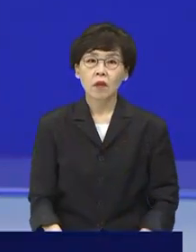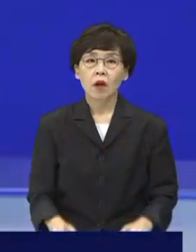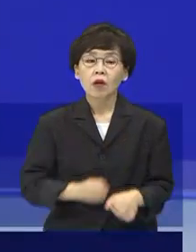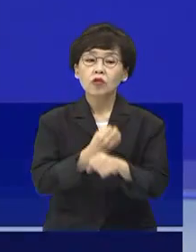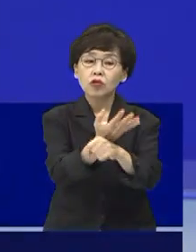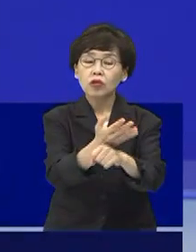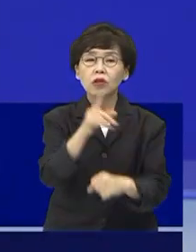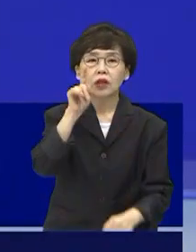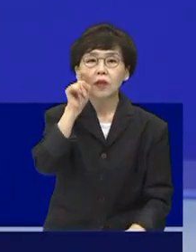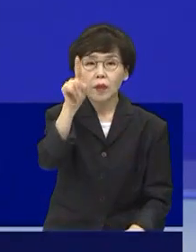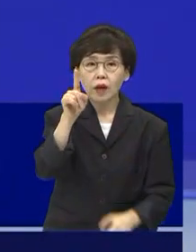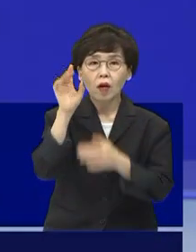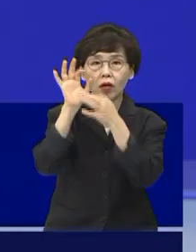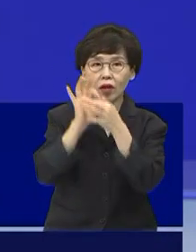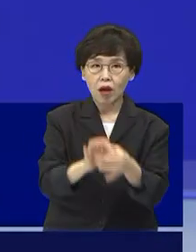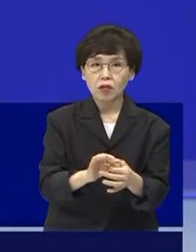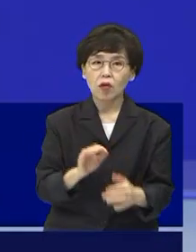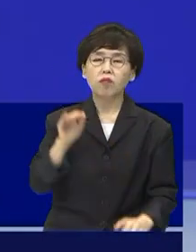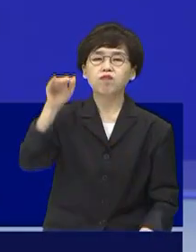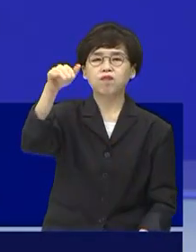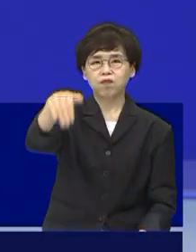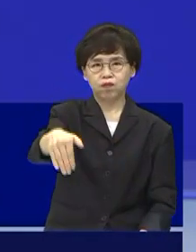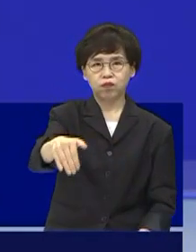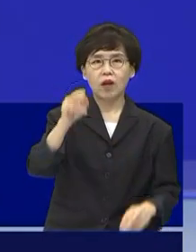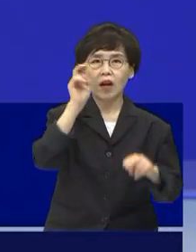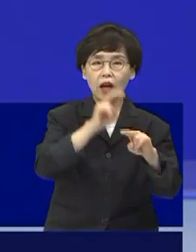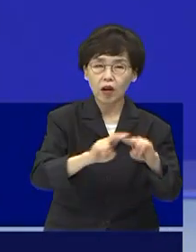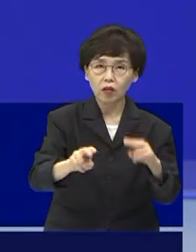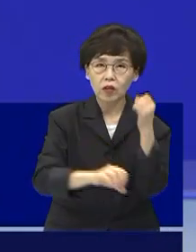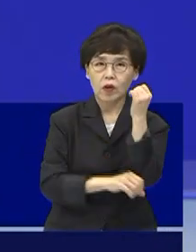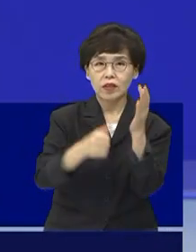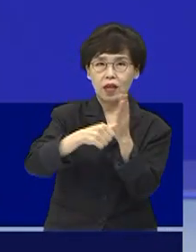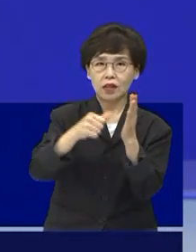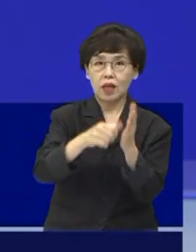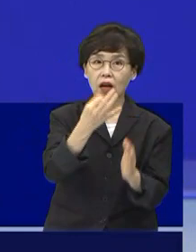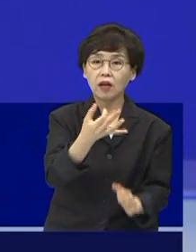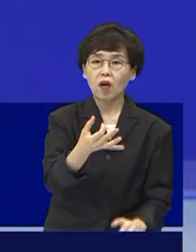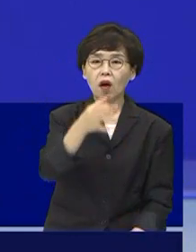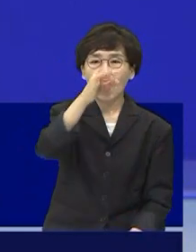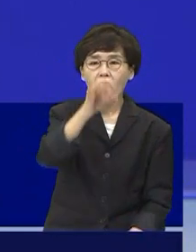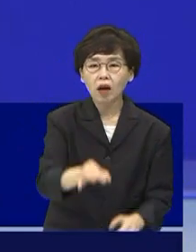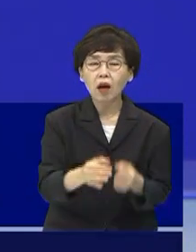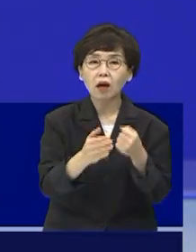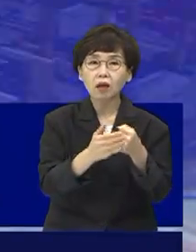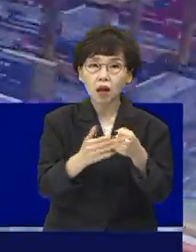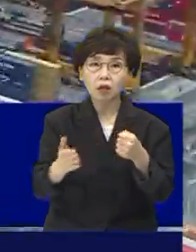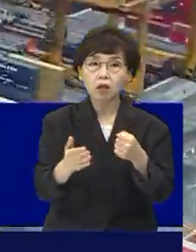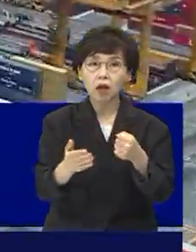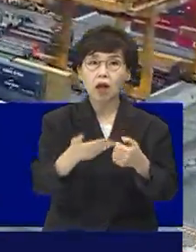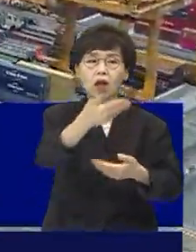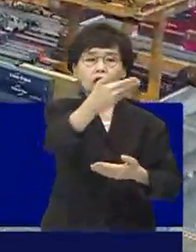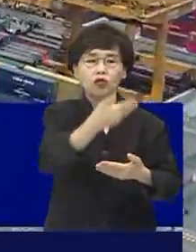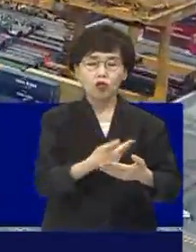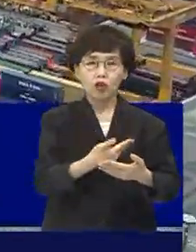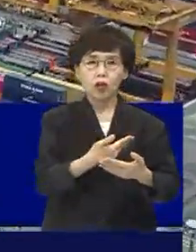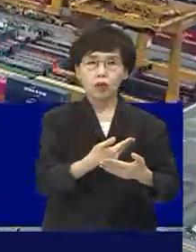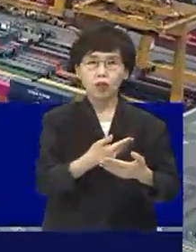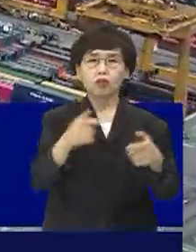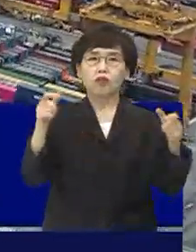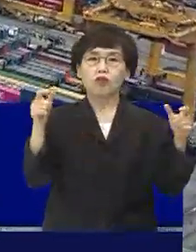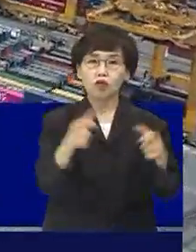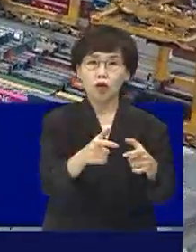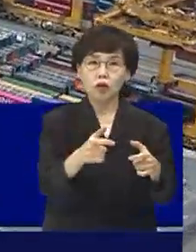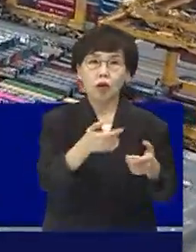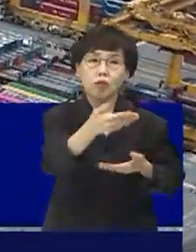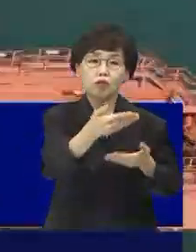내 수출이 11개월째 줄어든 가운데 에너지와 원자재 가격 하락으로 수입이 더 많이 줄면서 무역수지는